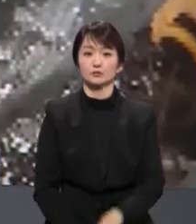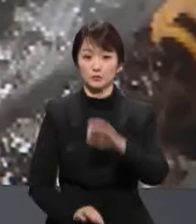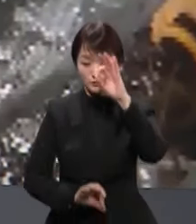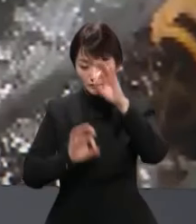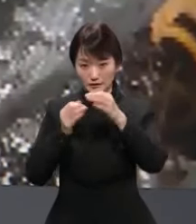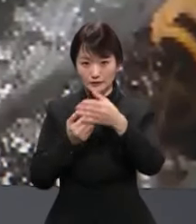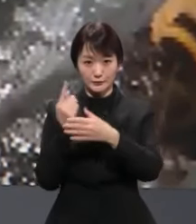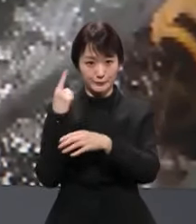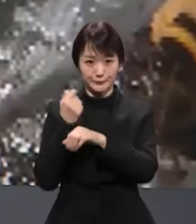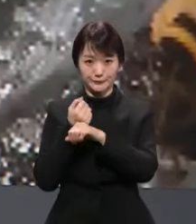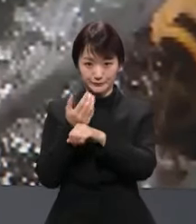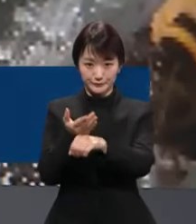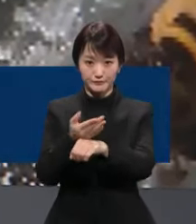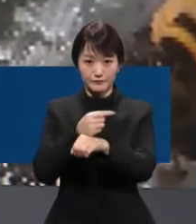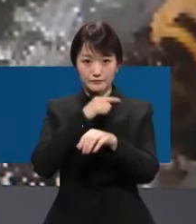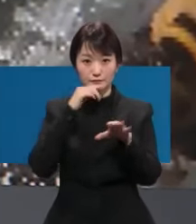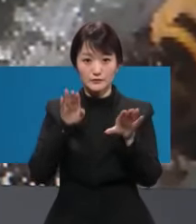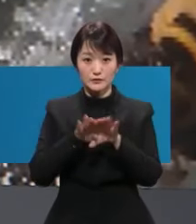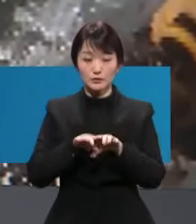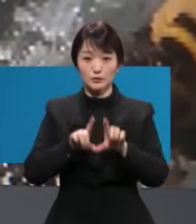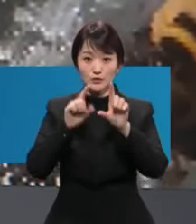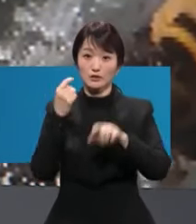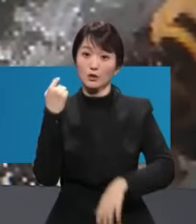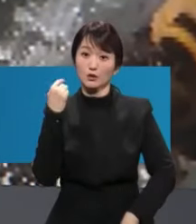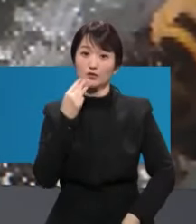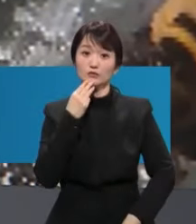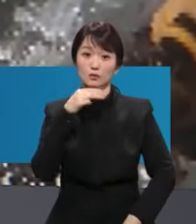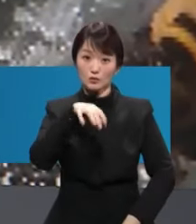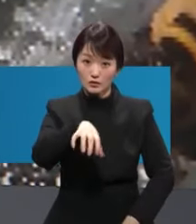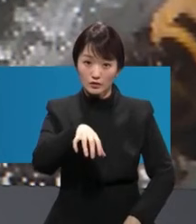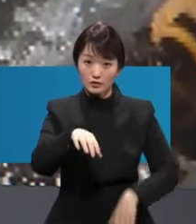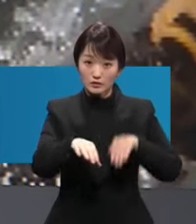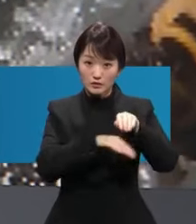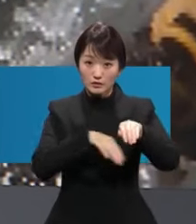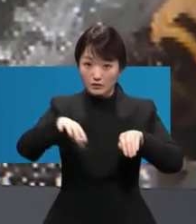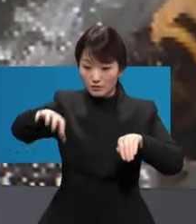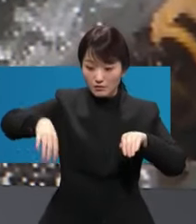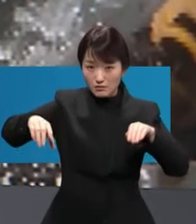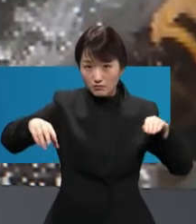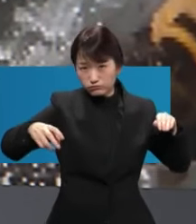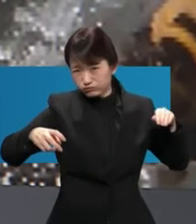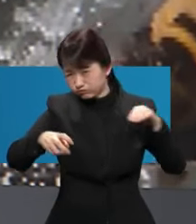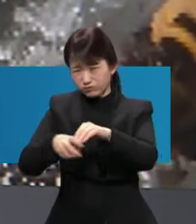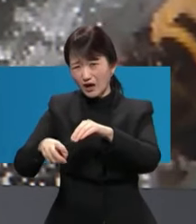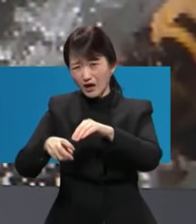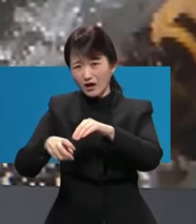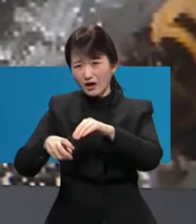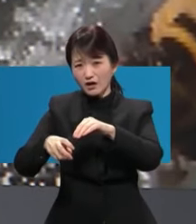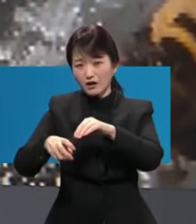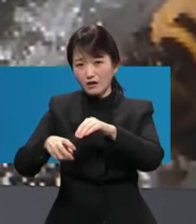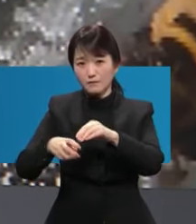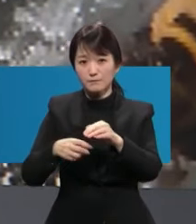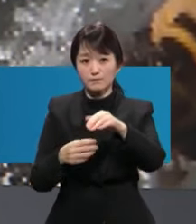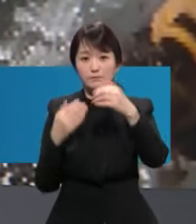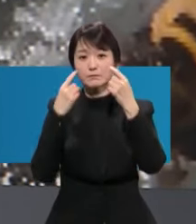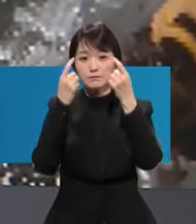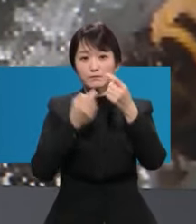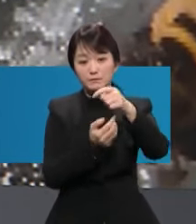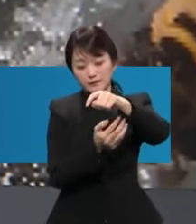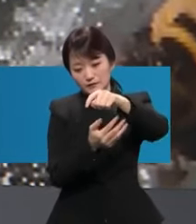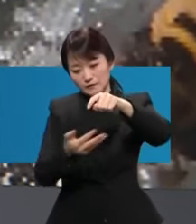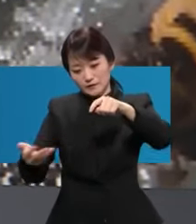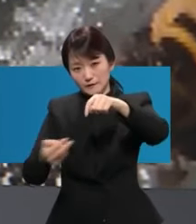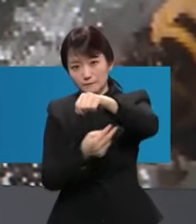사건 사고 소식입니다. 일요일인 어제 서울 한복판에서 승용차가 굴착기를 들이받는 사고를 냈습니다. 한강다리